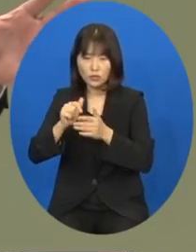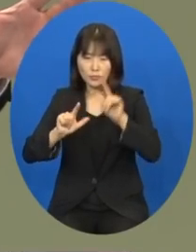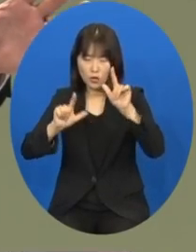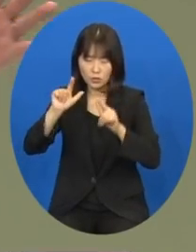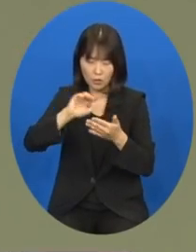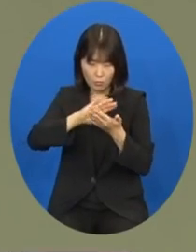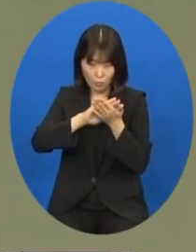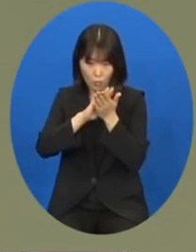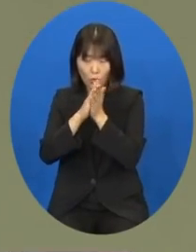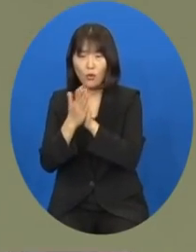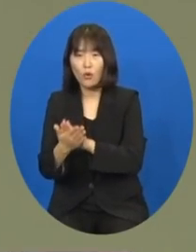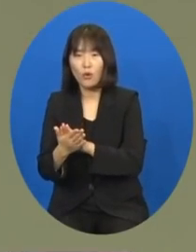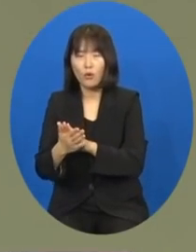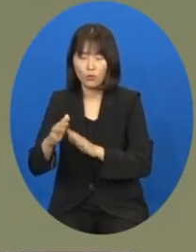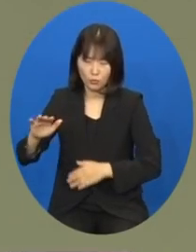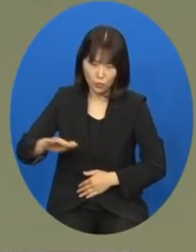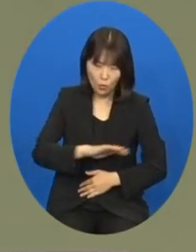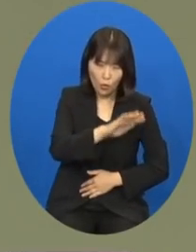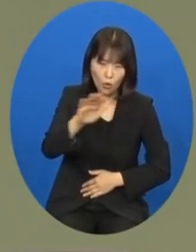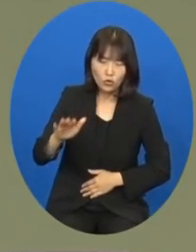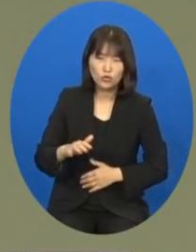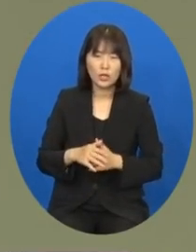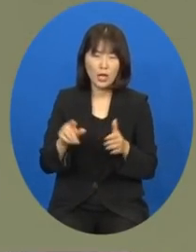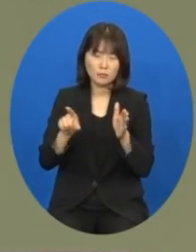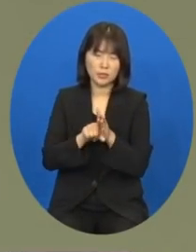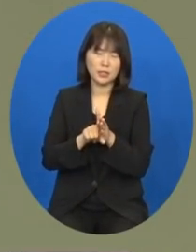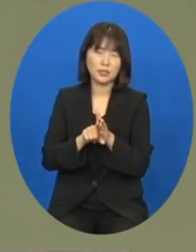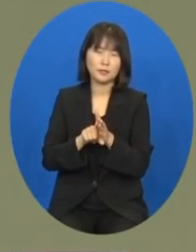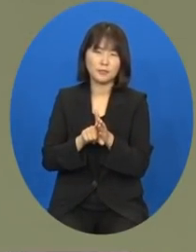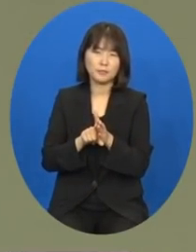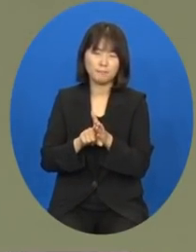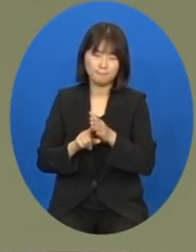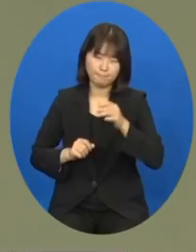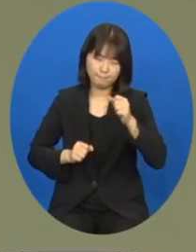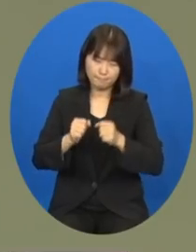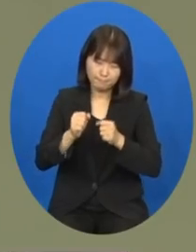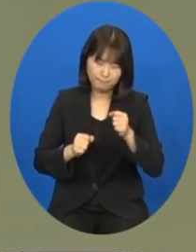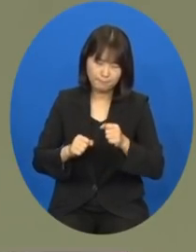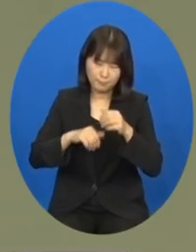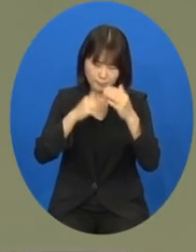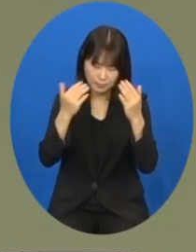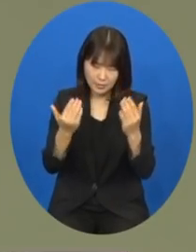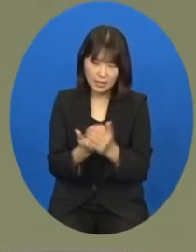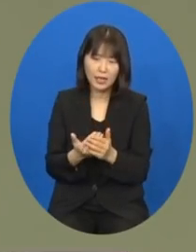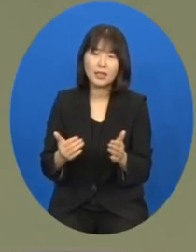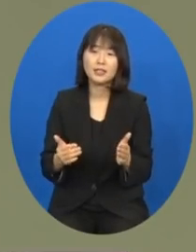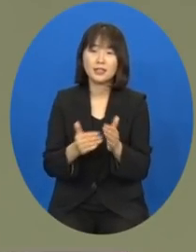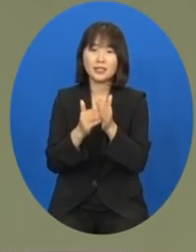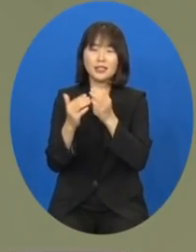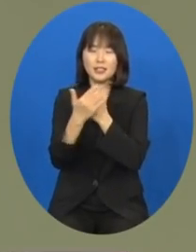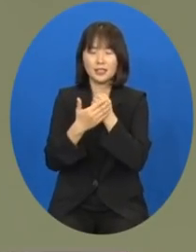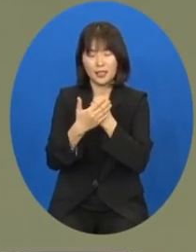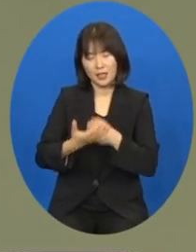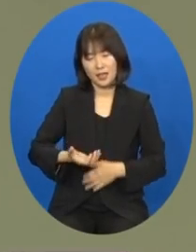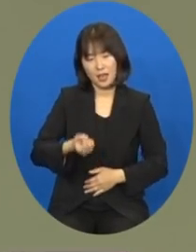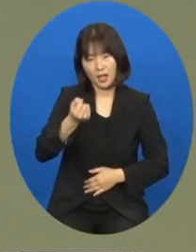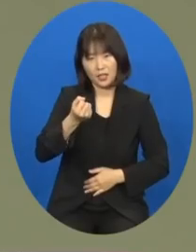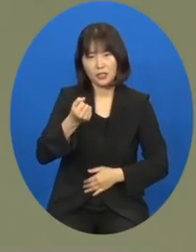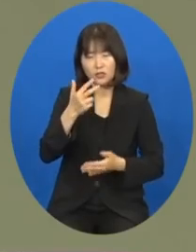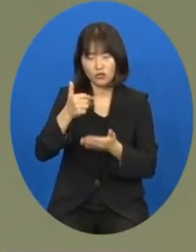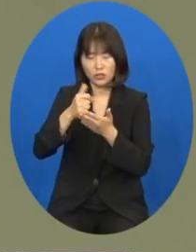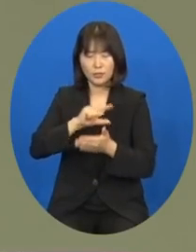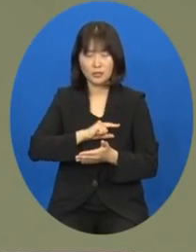모두가 완주에 그 은혜를 누릴 수 있는 저와 여러분들 되시기를 주님의 이름으로 축원합니다 우리 함께